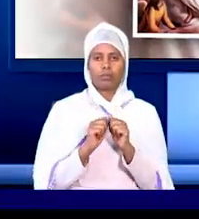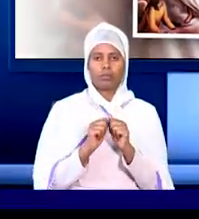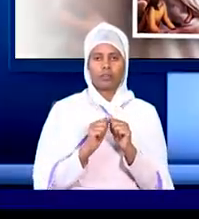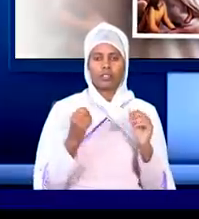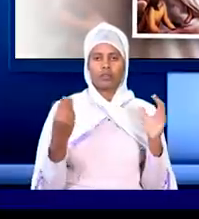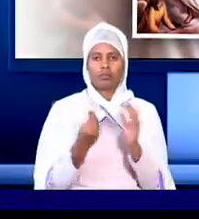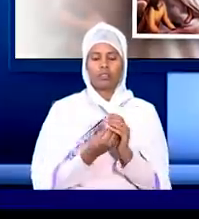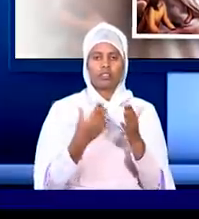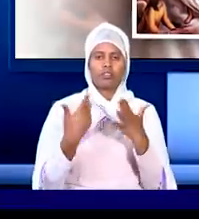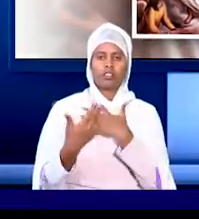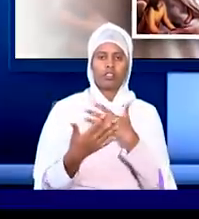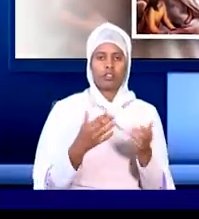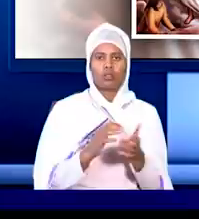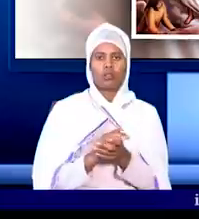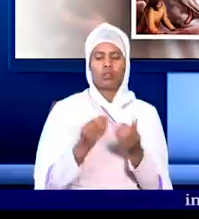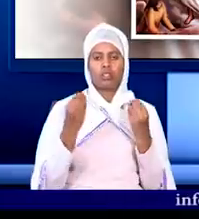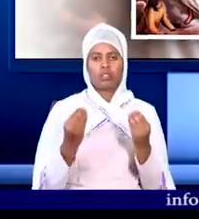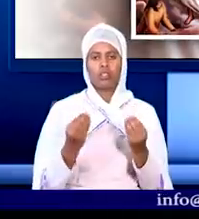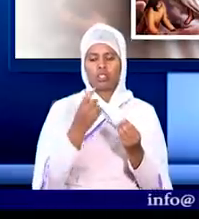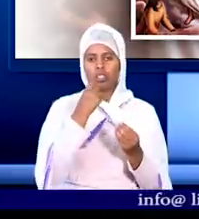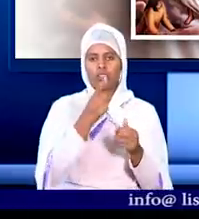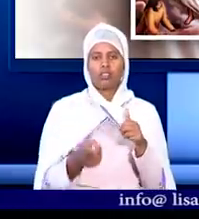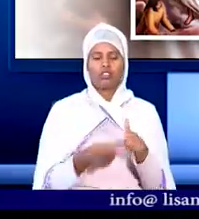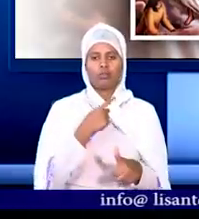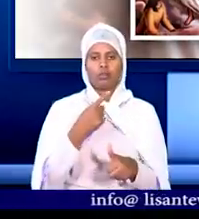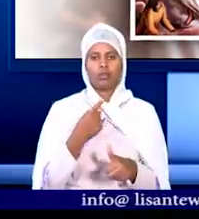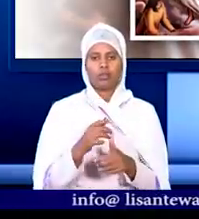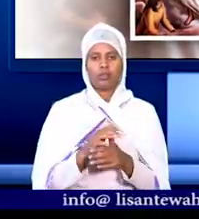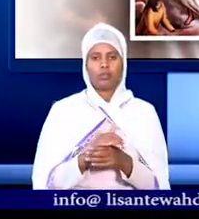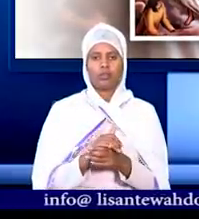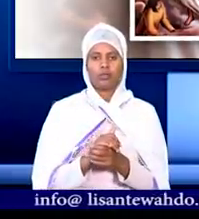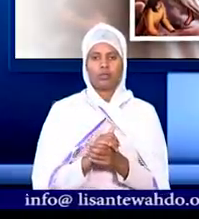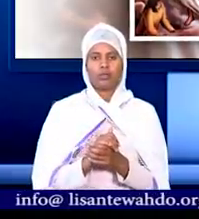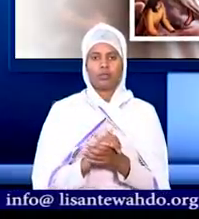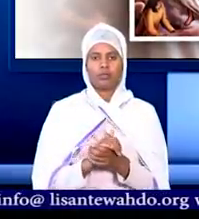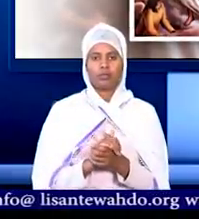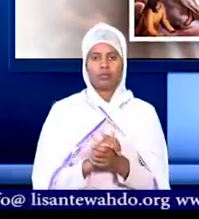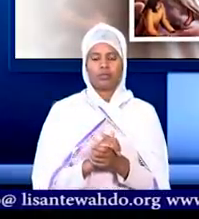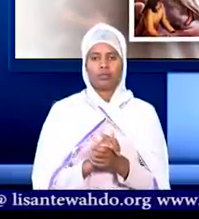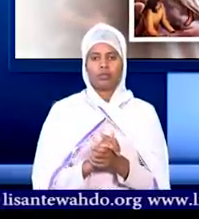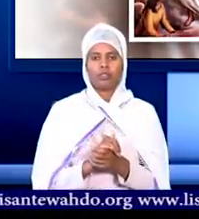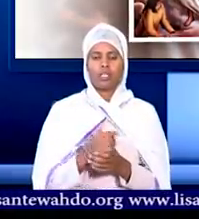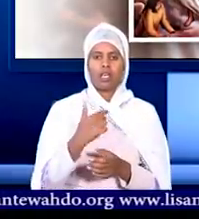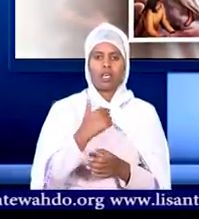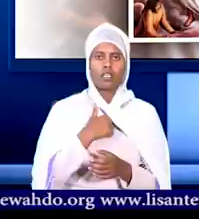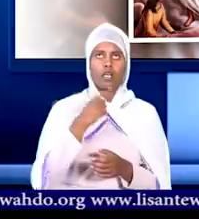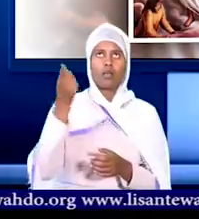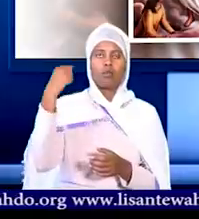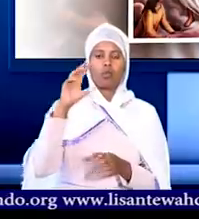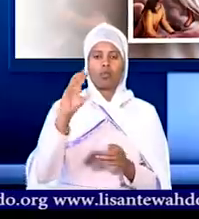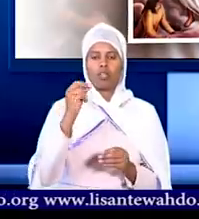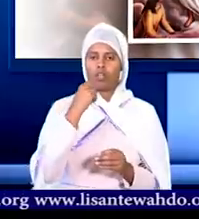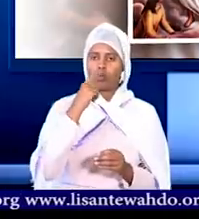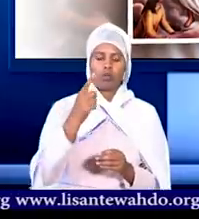ተፈጠሩ እሞ ምስ ተፈጠሩ እንታይ ክብል ዝጀመረ ንሱ